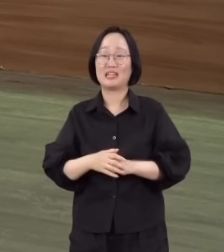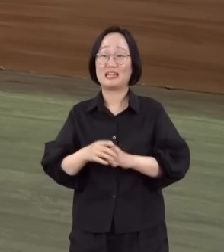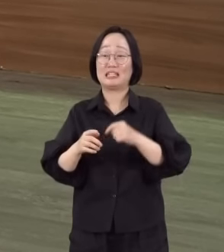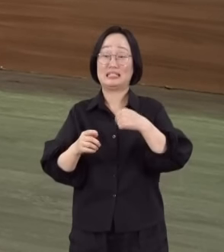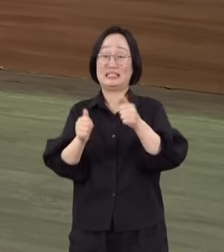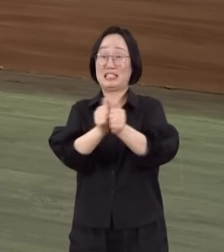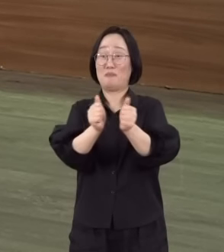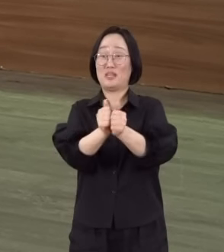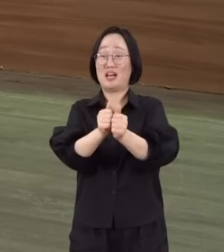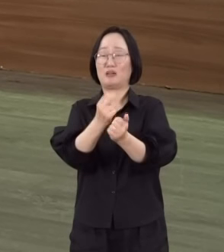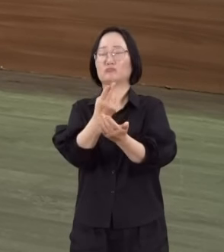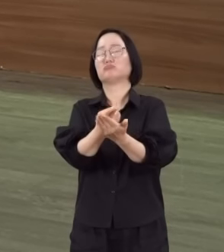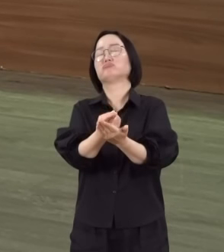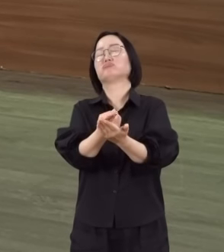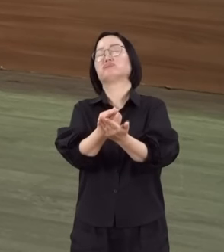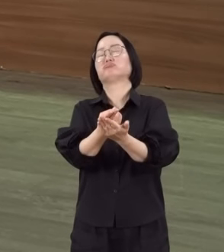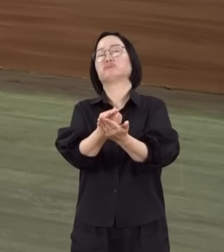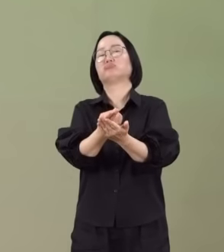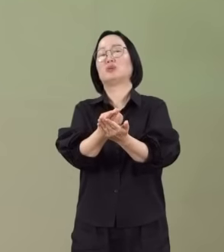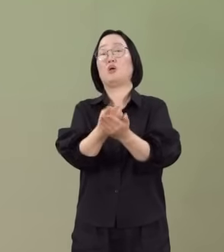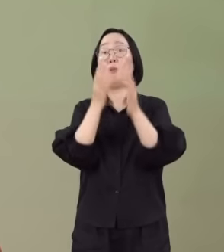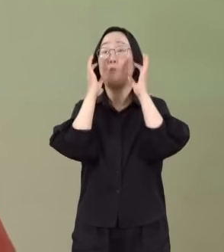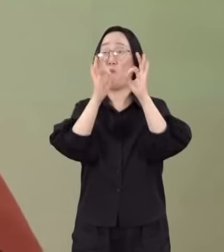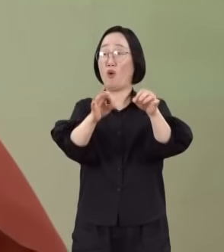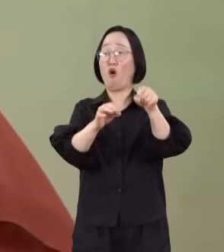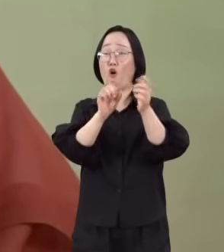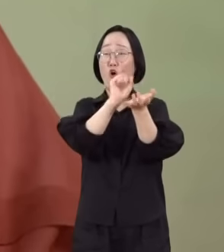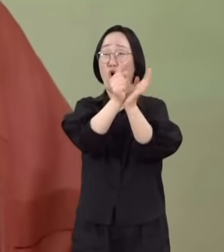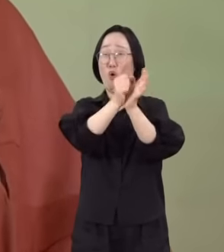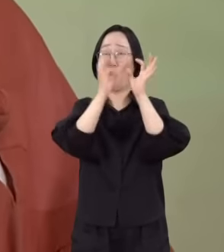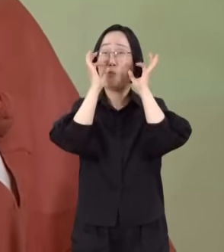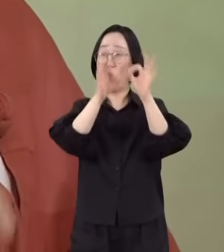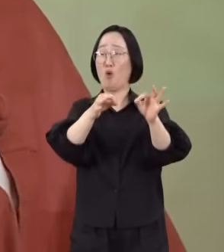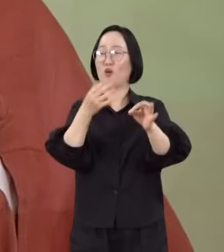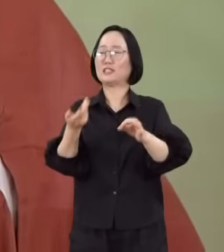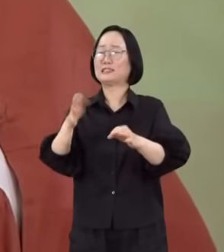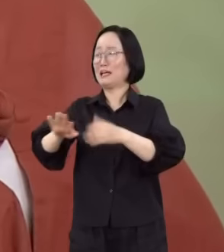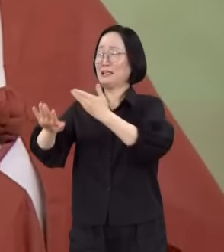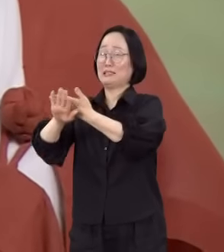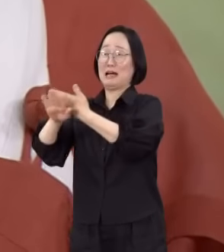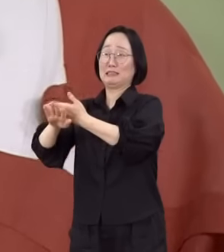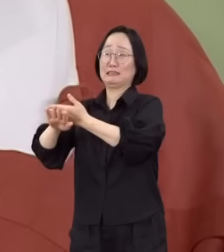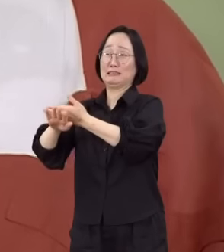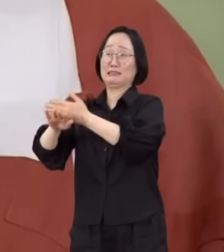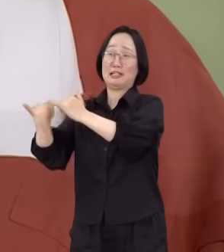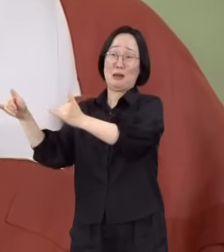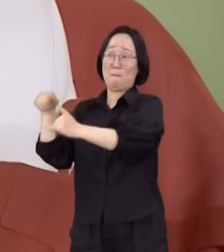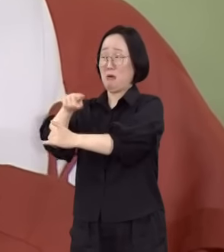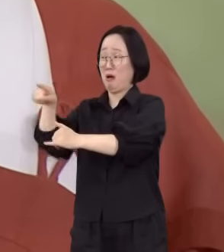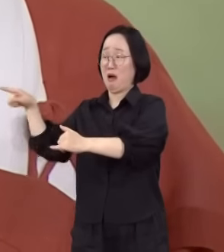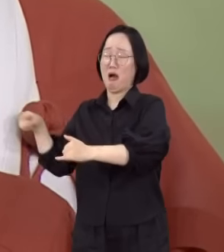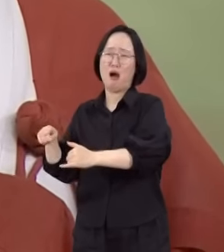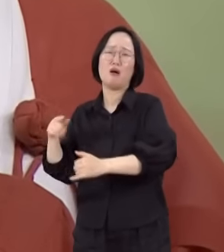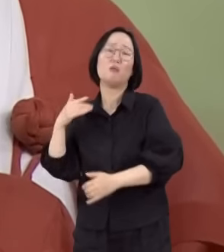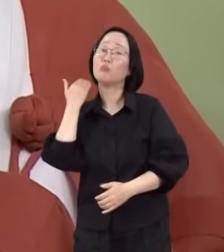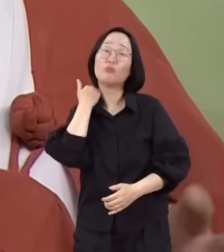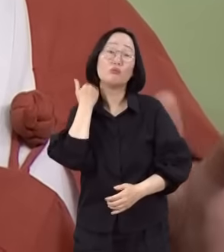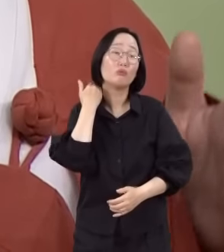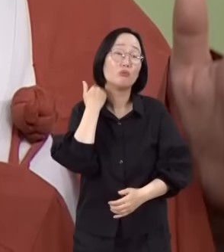사람들 눈에는 안 보이더라 땅 사람들 눈에는 그 연꽃이 안 보이고 자기